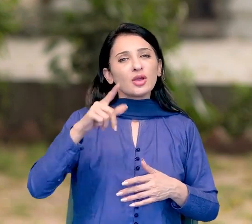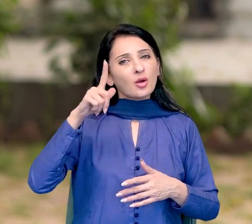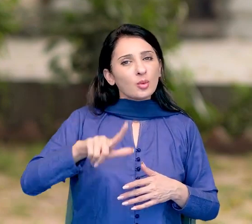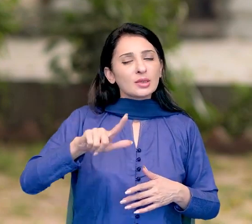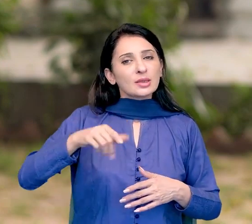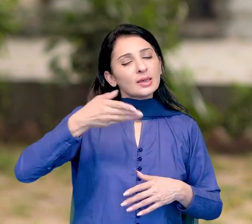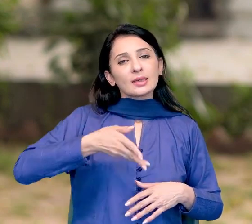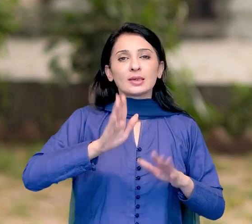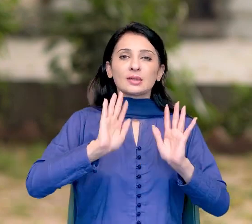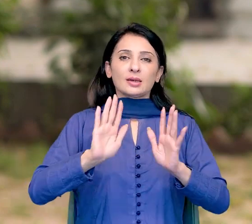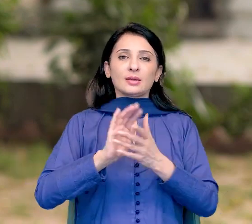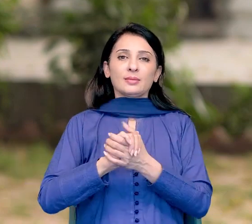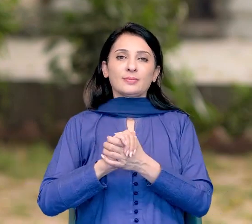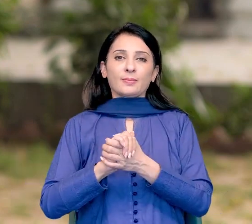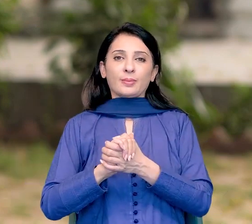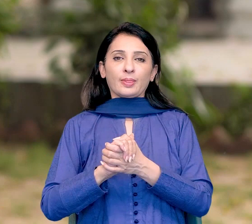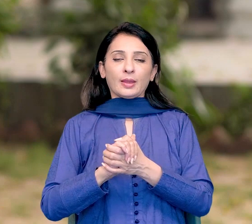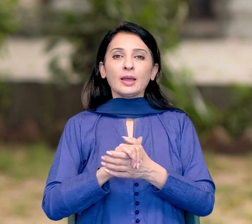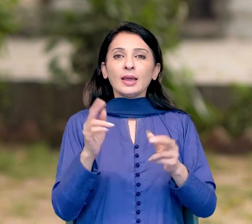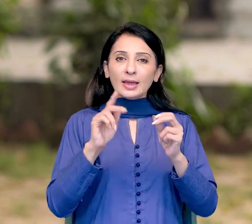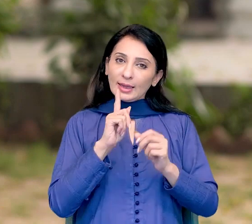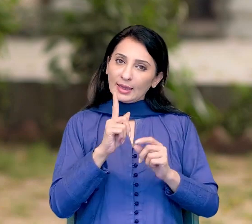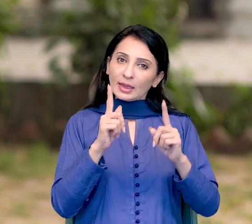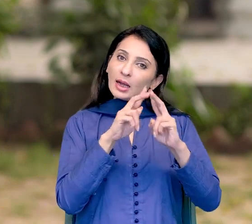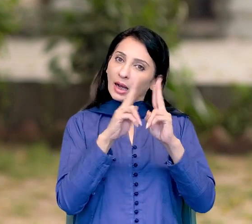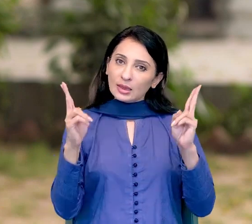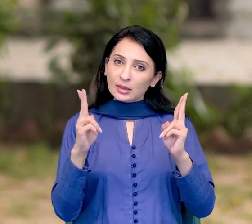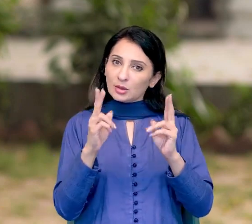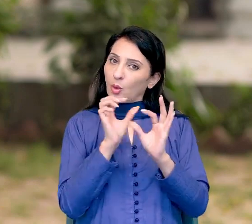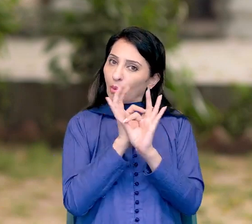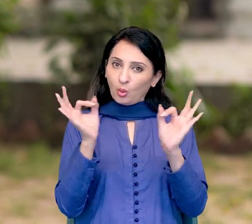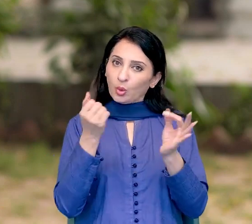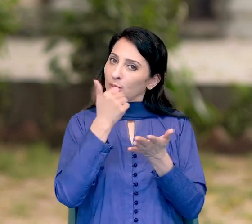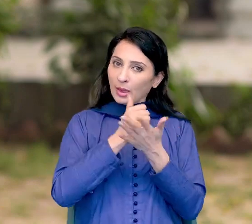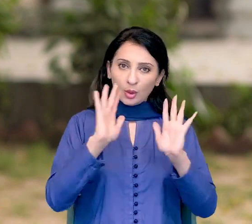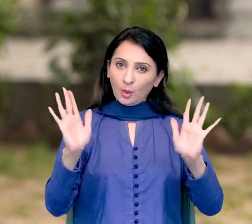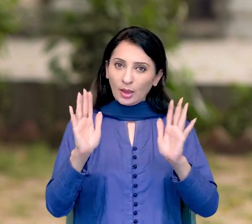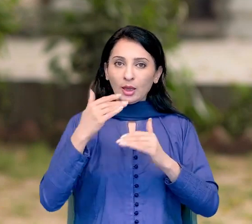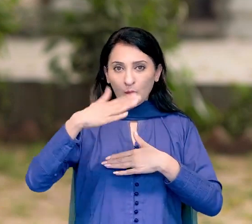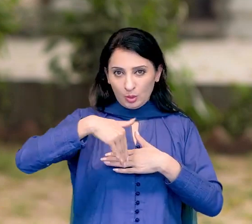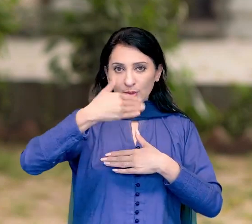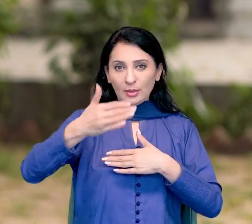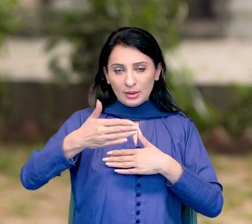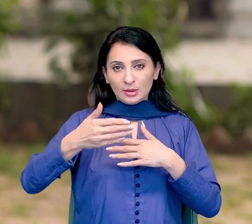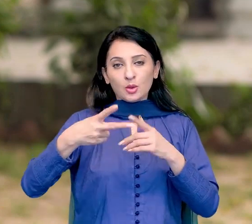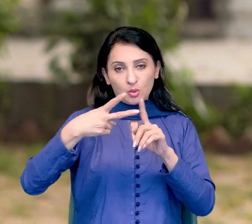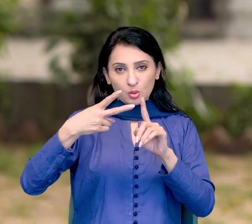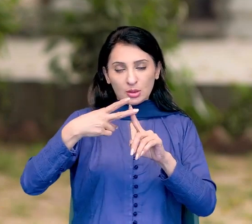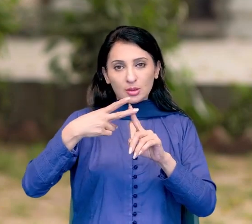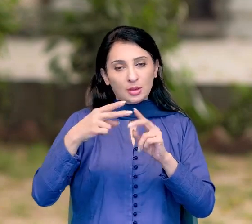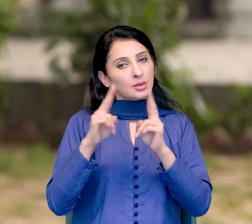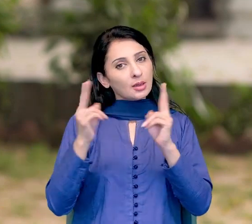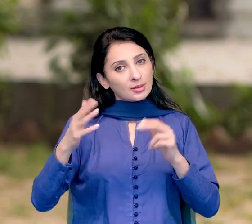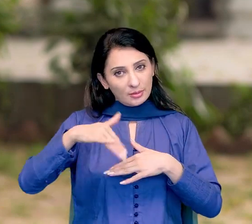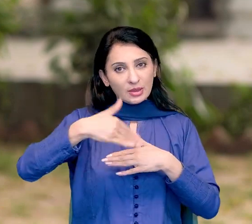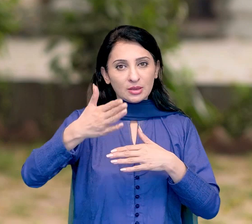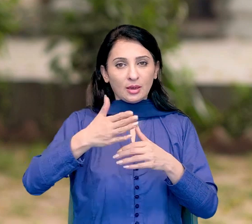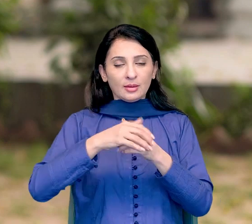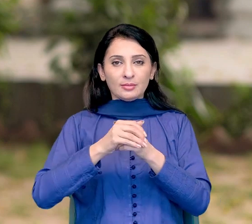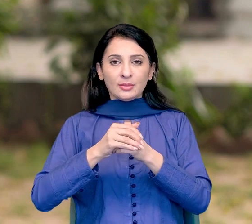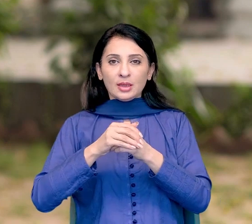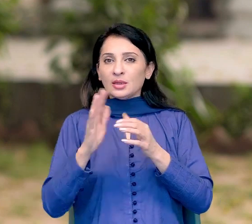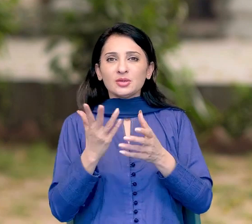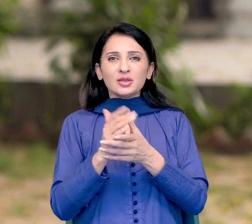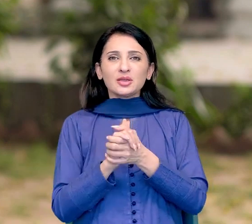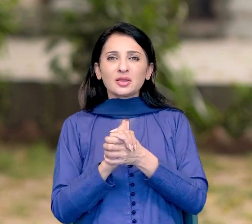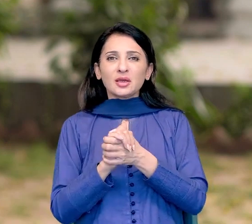feel یہ میری عادت سیٹ ہو گئی, add on another small piece. Maybe the first thing could be cutting out liquid calories.